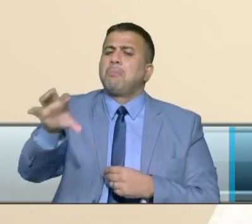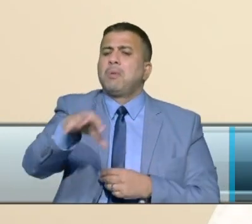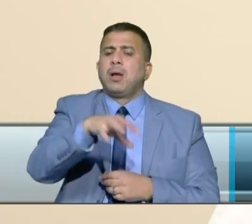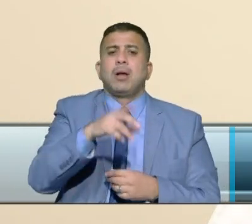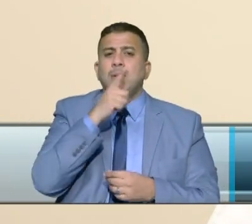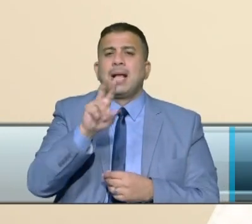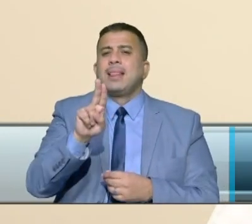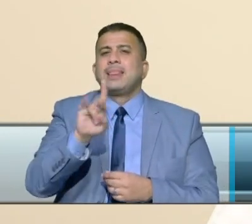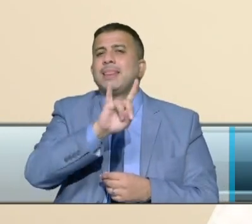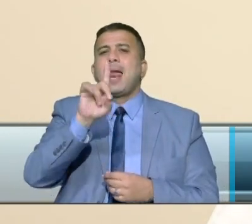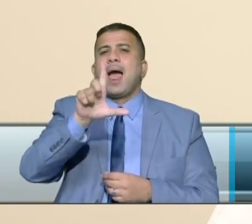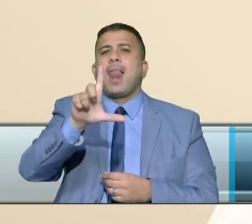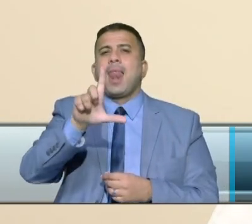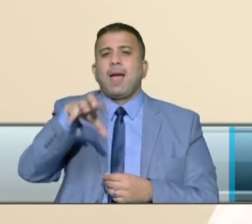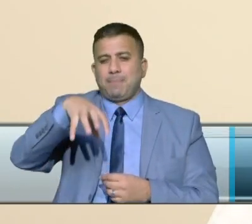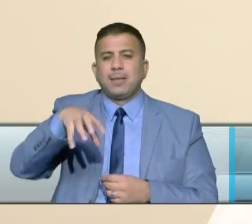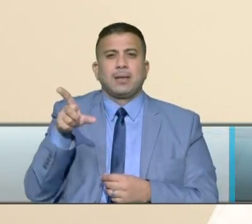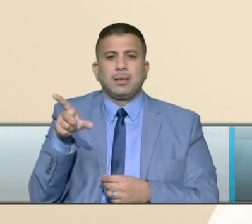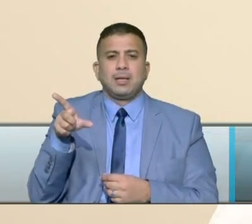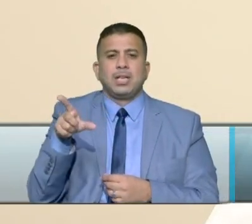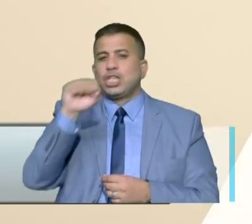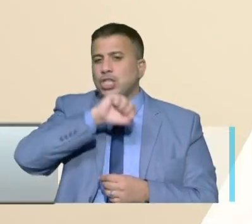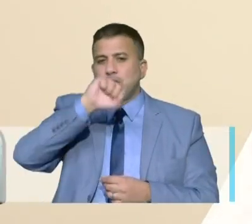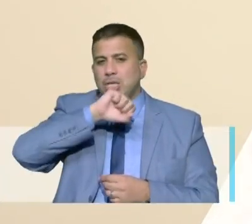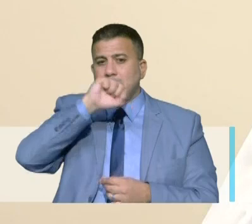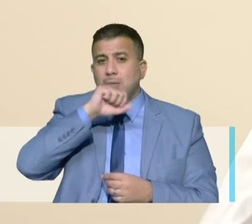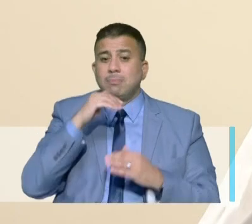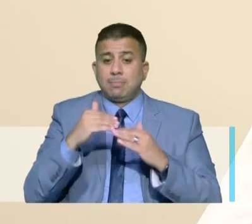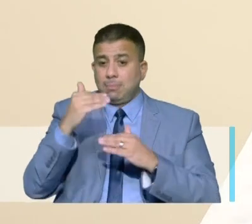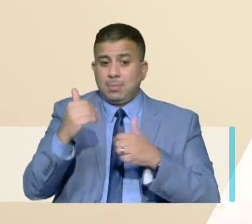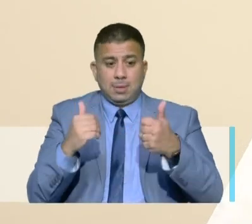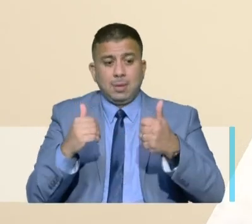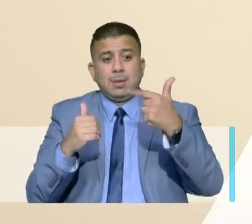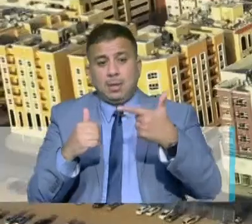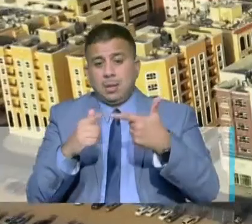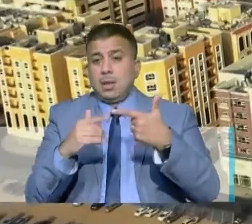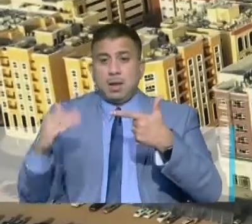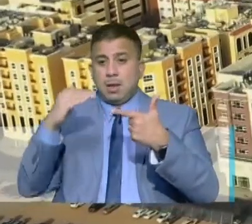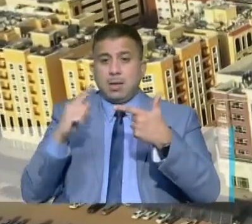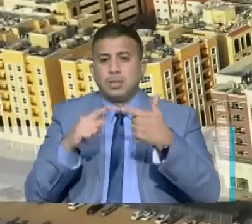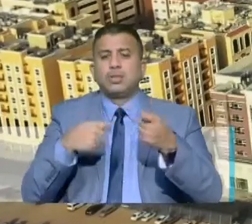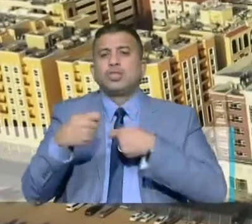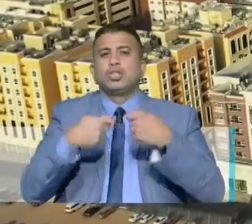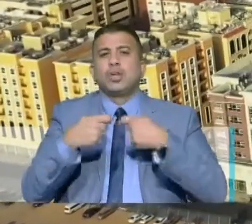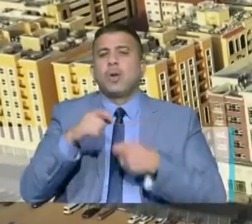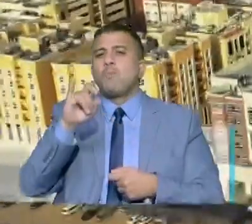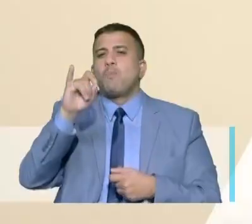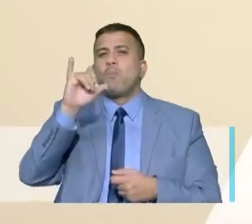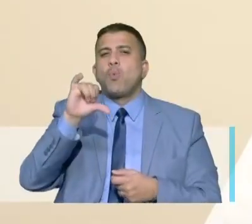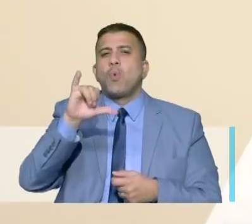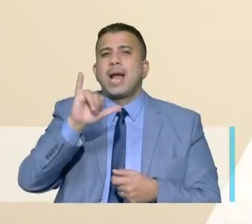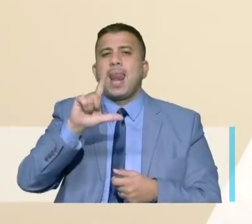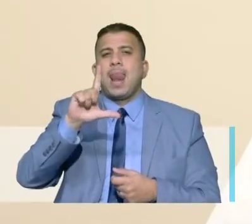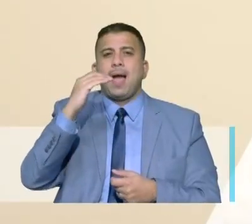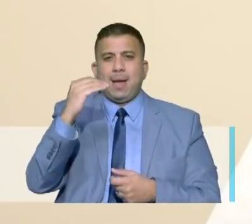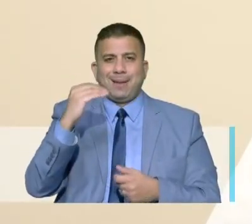منطقه للال في مدينه شارقه تليها من ناحيه القيمه الاعلى كانت في تجاريه مويلح بلغ عدد